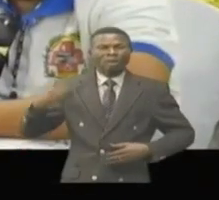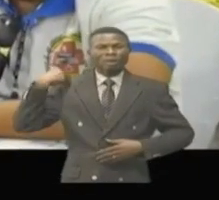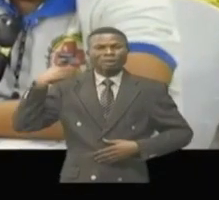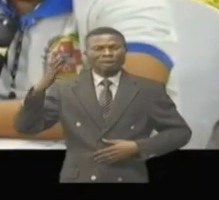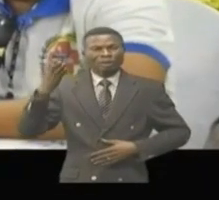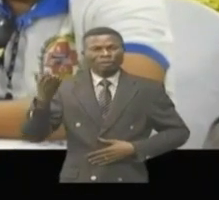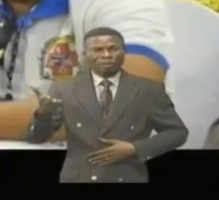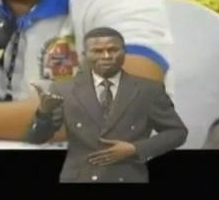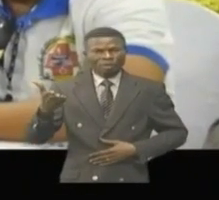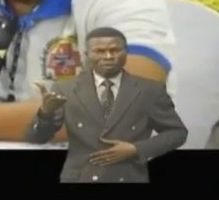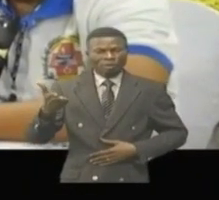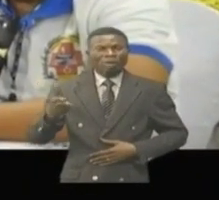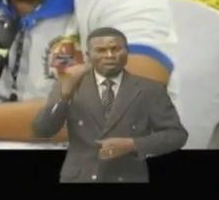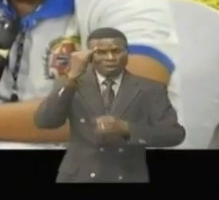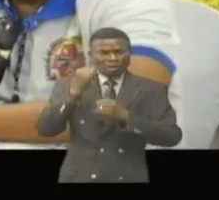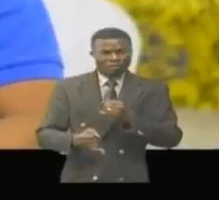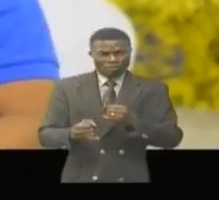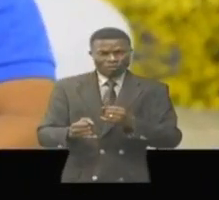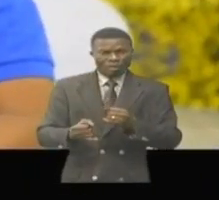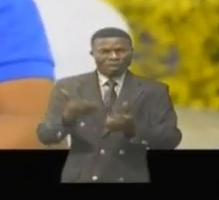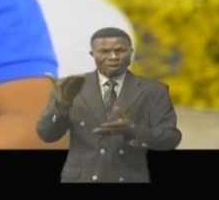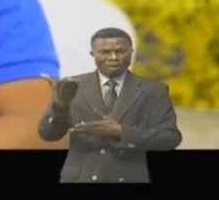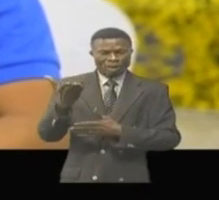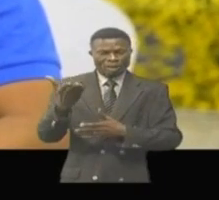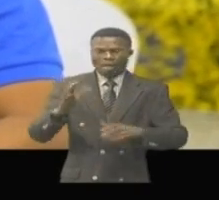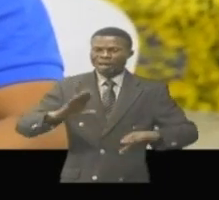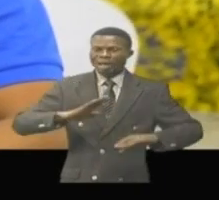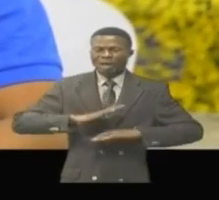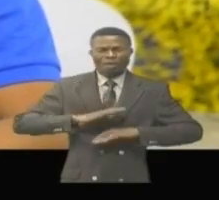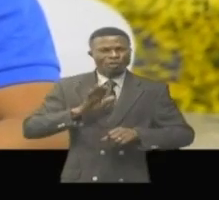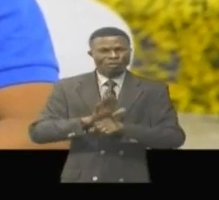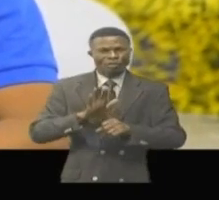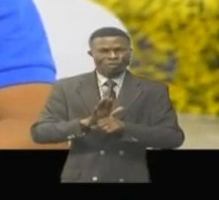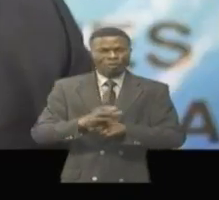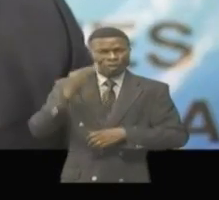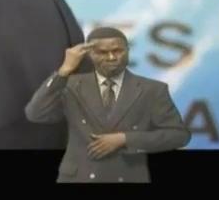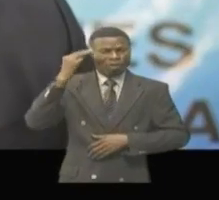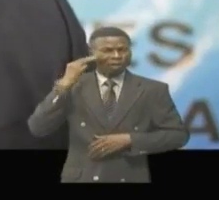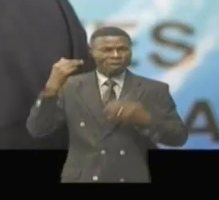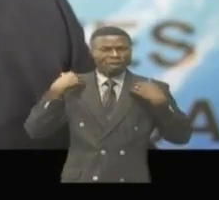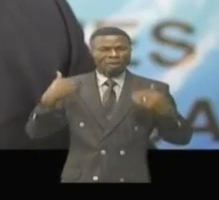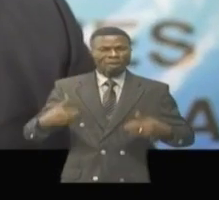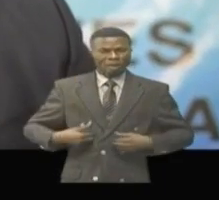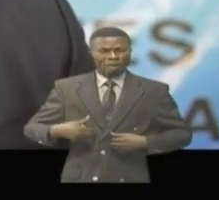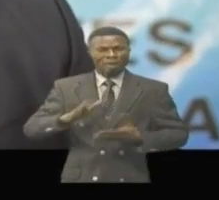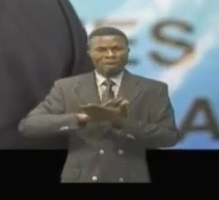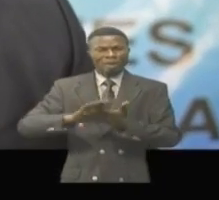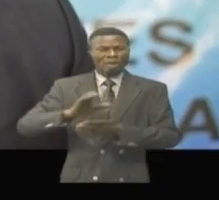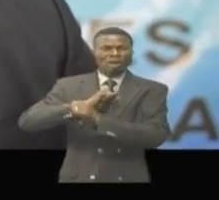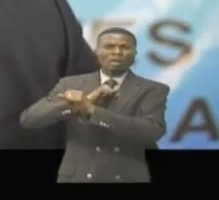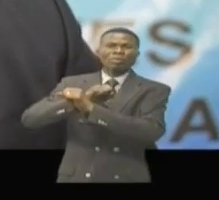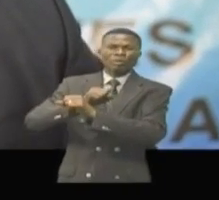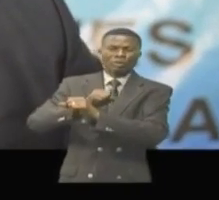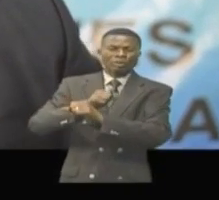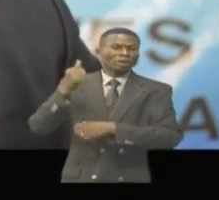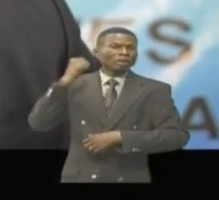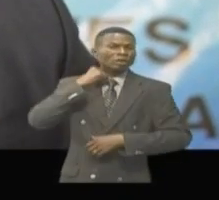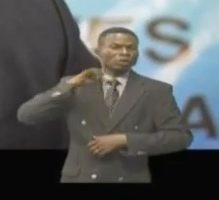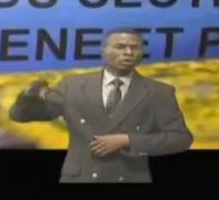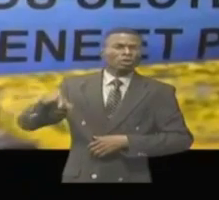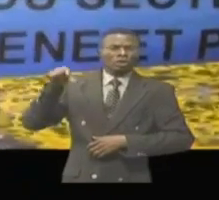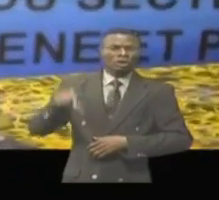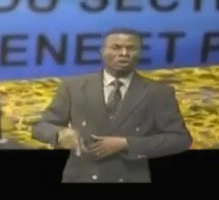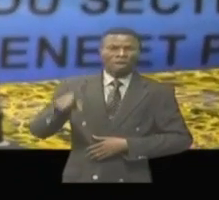l'État s'est clôturé sur une note satisfaisante. C'est le ministre de la Santé publique, Hygiène et Prévention, Dr Jean-Jacques